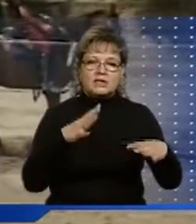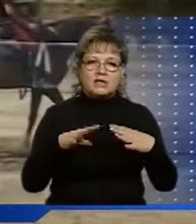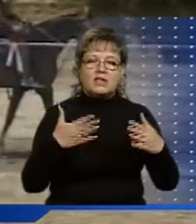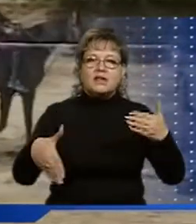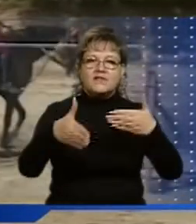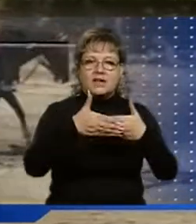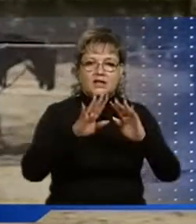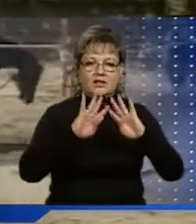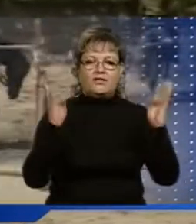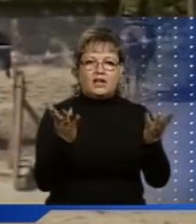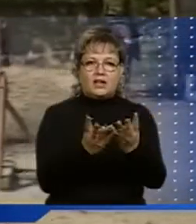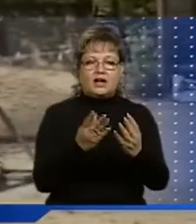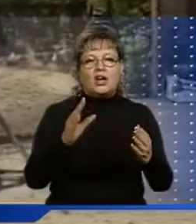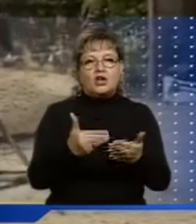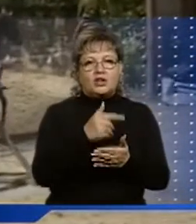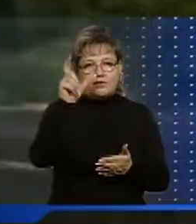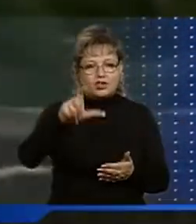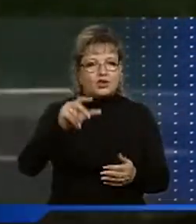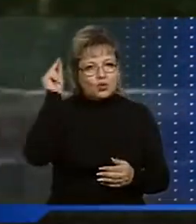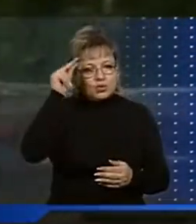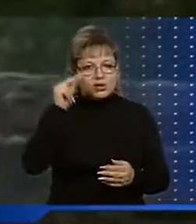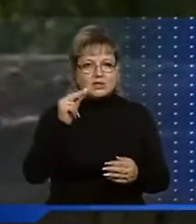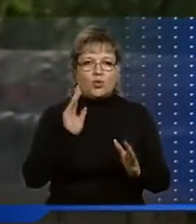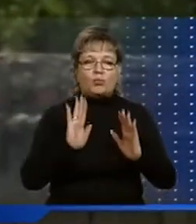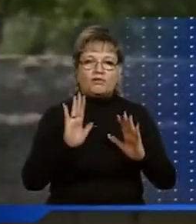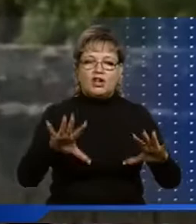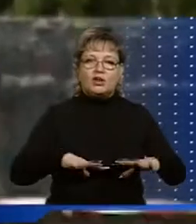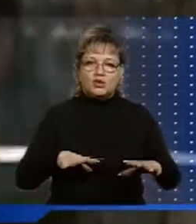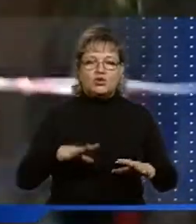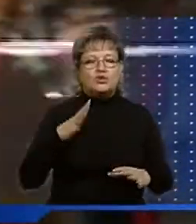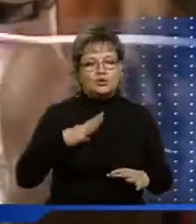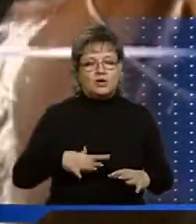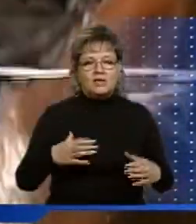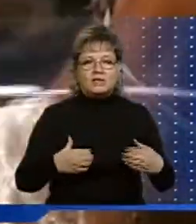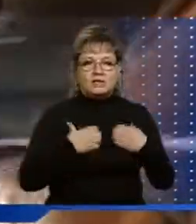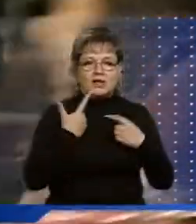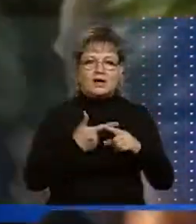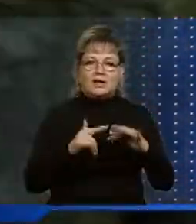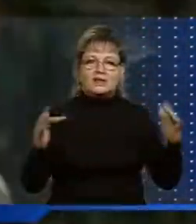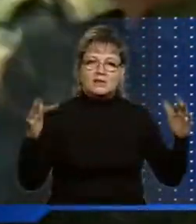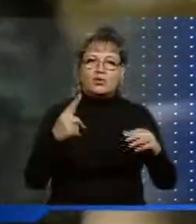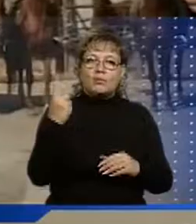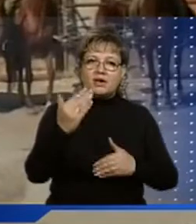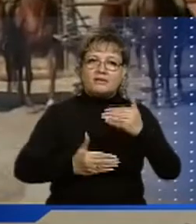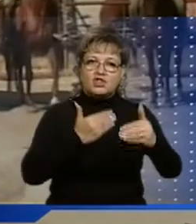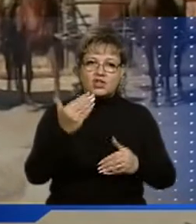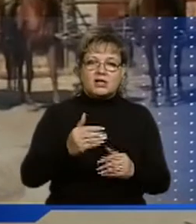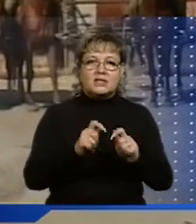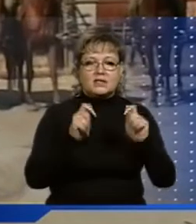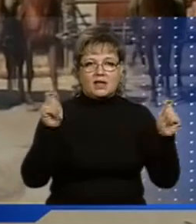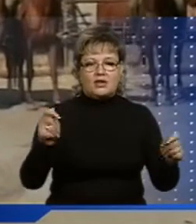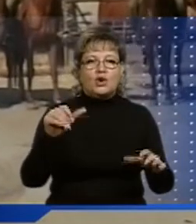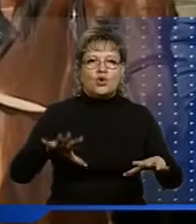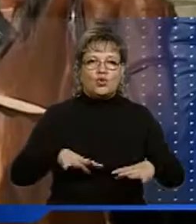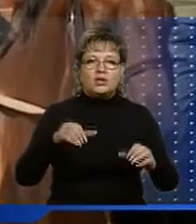в закрытом вольере. Новички учатся управлять лошадью и преодолевать страх. Такие тренировочные сборы казаков – первый шаг к созданию